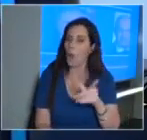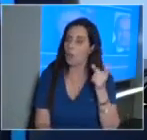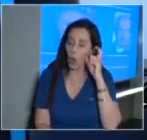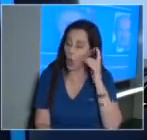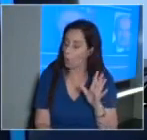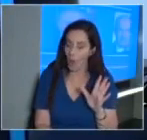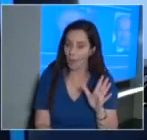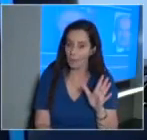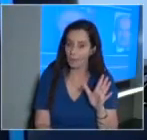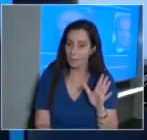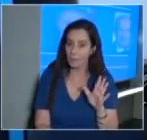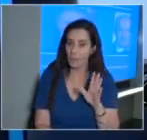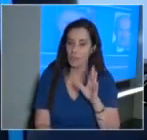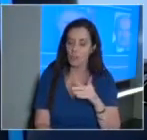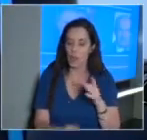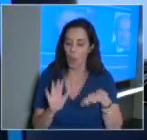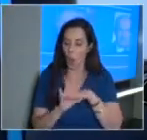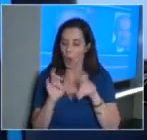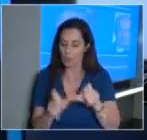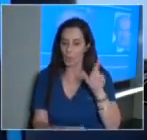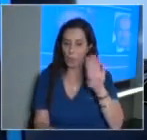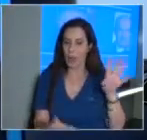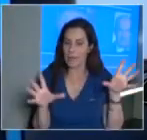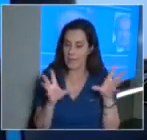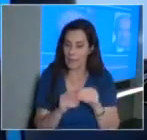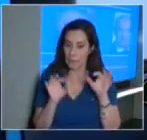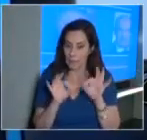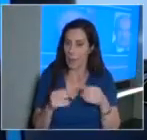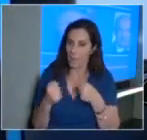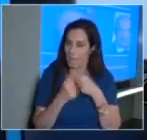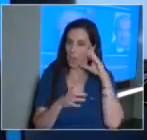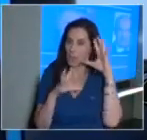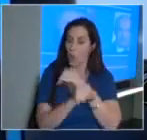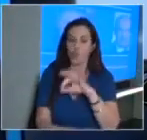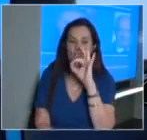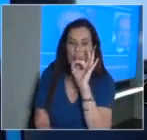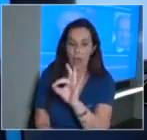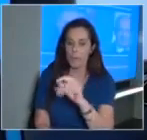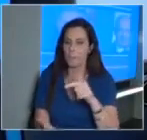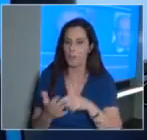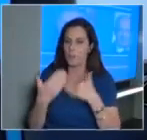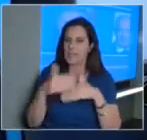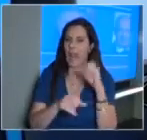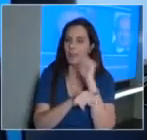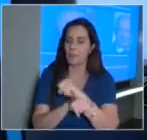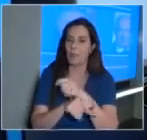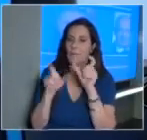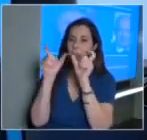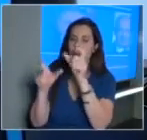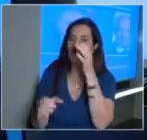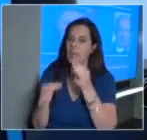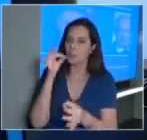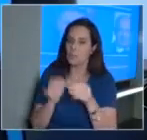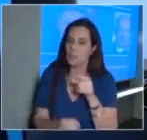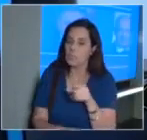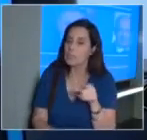לא חושש שהכריכה של החסינות של נתניהו, יחד עם באמת המאבק האידיאולוגי שלך למען פסקת התגברות והגבלת בית המשפט